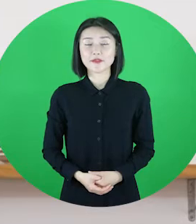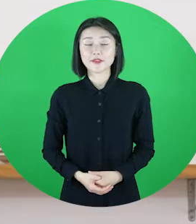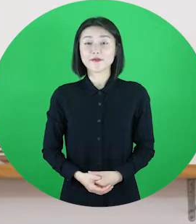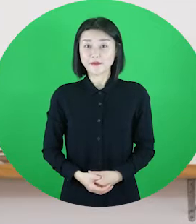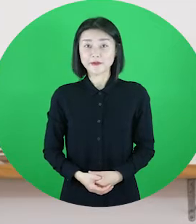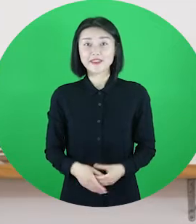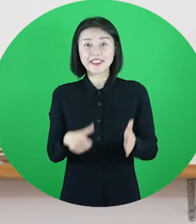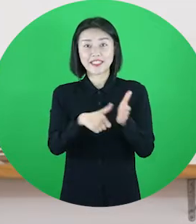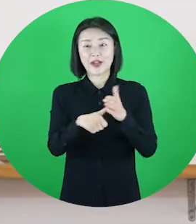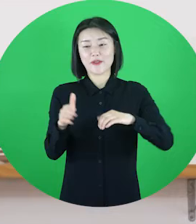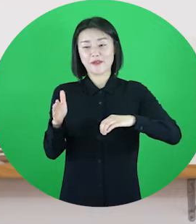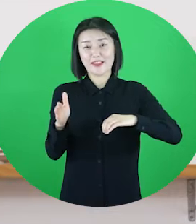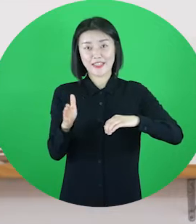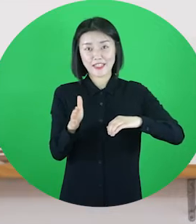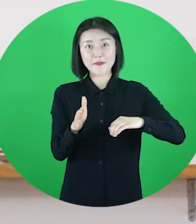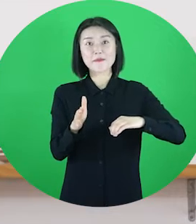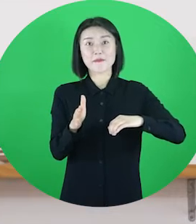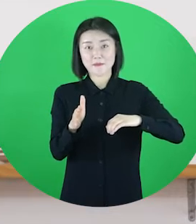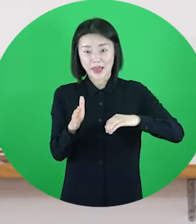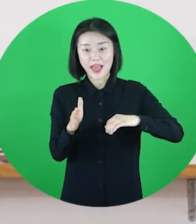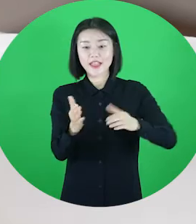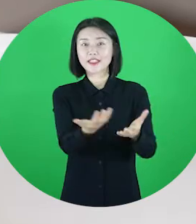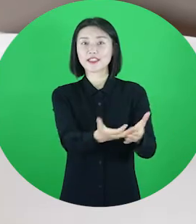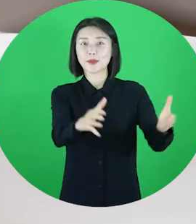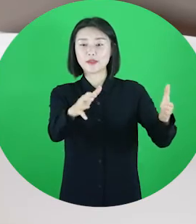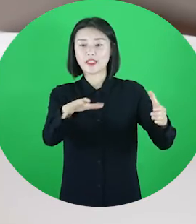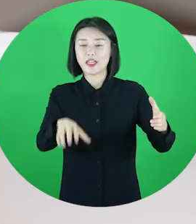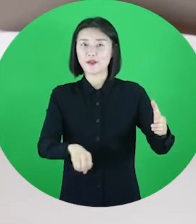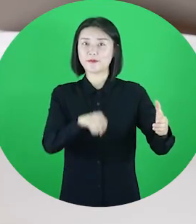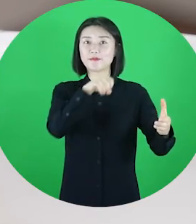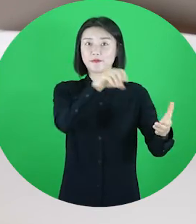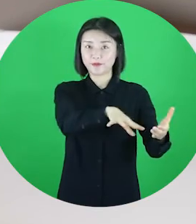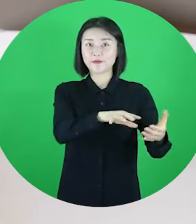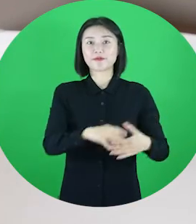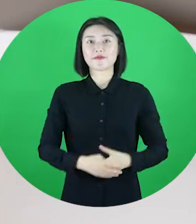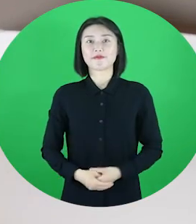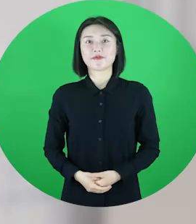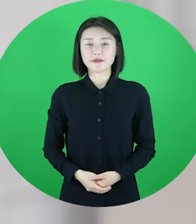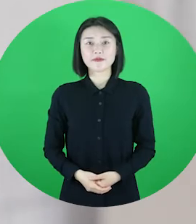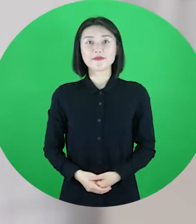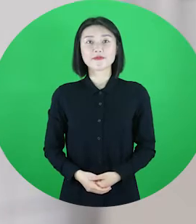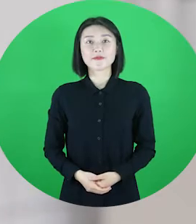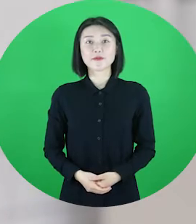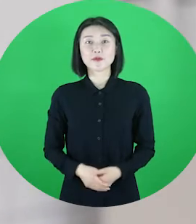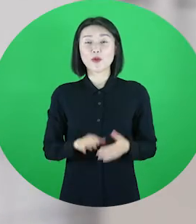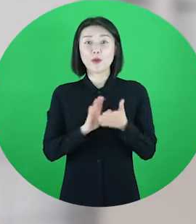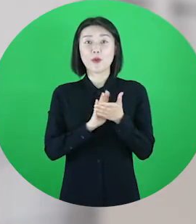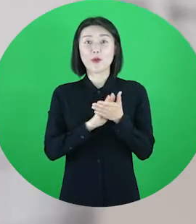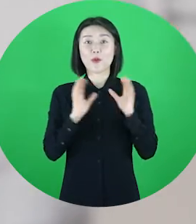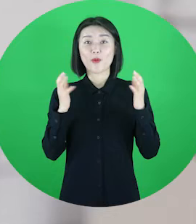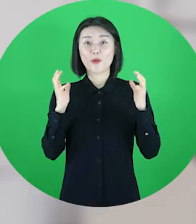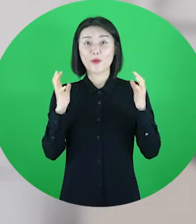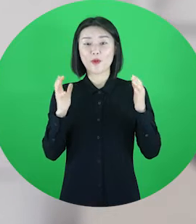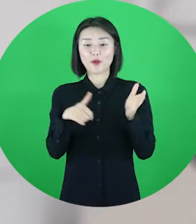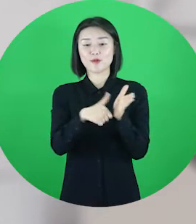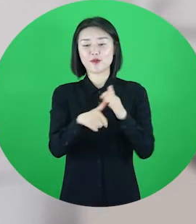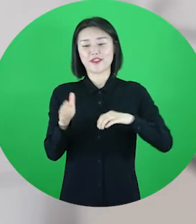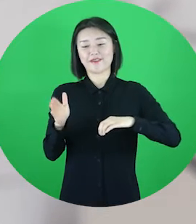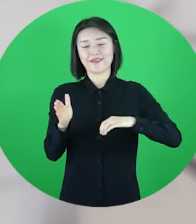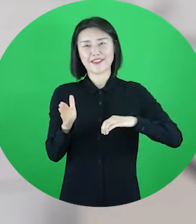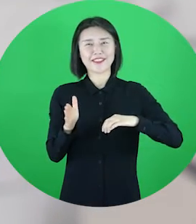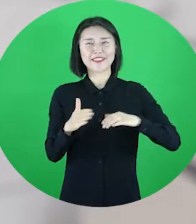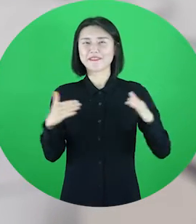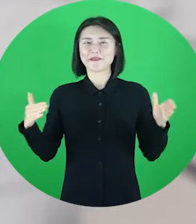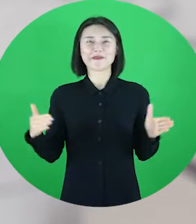우리 이제 다 썰은 애호박을 접시에 또 담아줄게요. 자, 이렇게 재료 썰기가 다